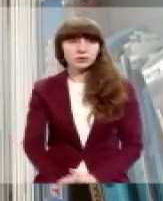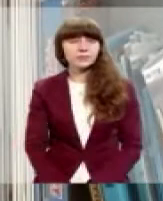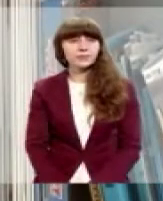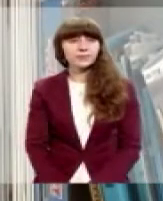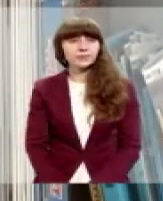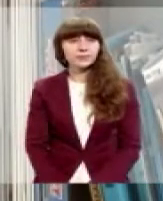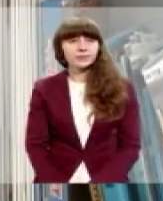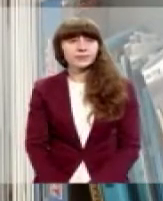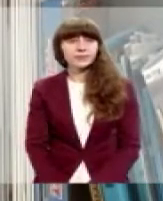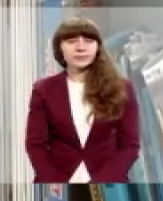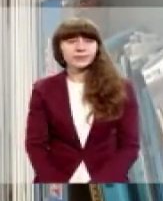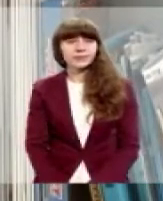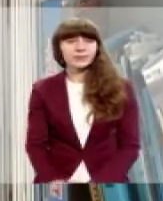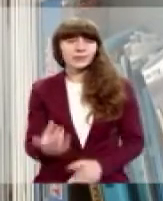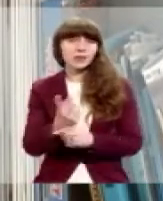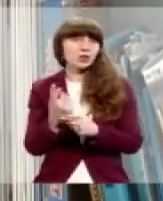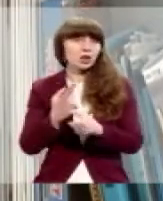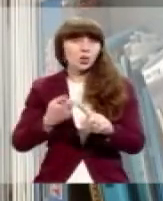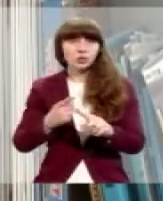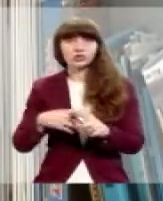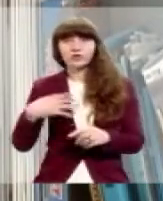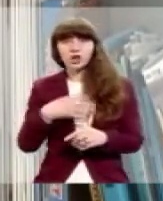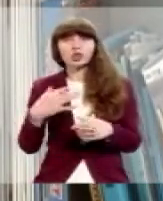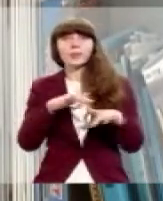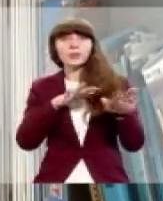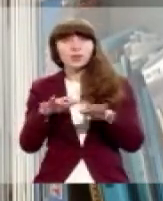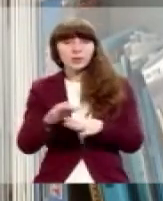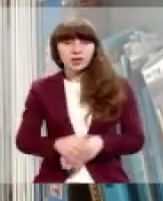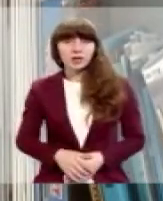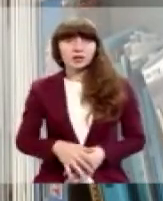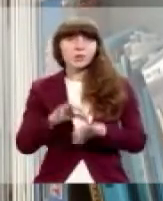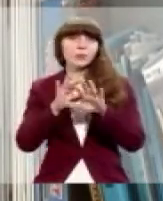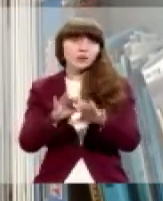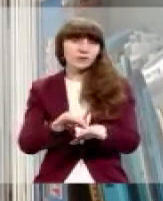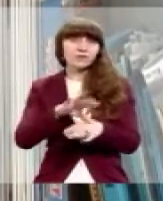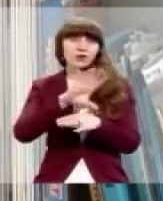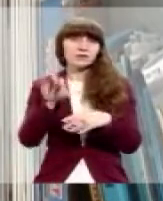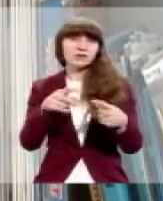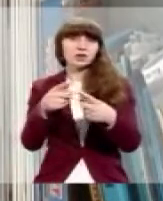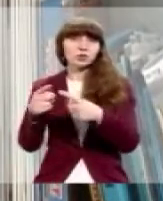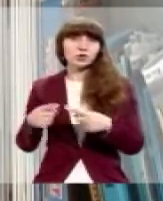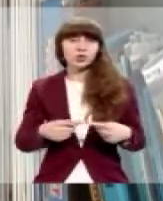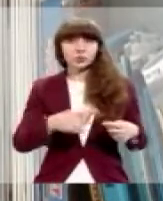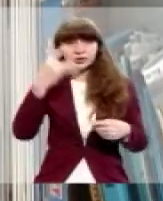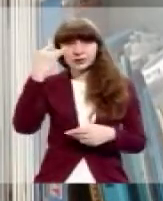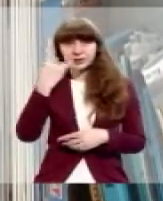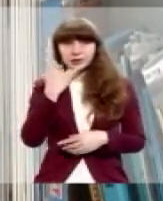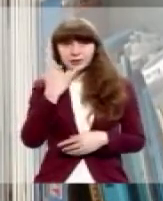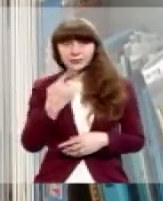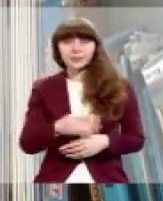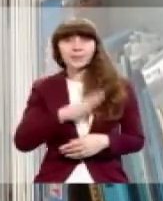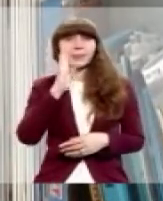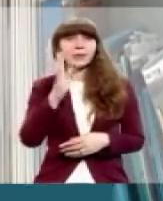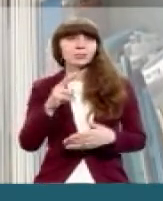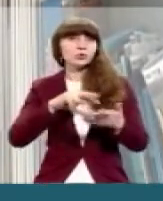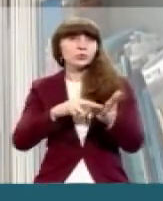службы проводится онлайн ярмарка. Мемлекеттік қызметтер жәрмеңкесі еліміздің барлық өңірінде бір мезетте өткізіліп отырған